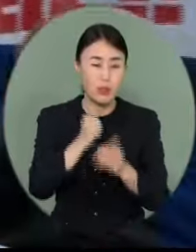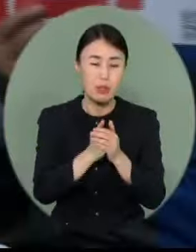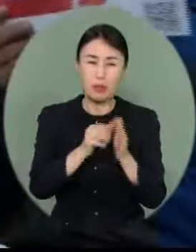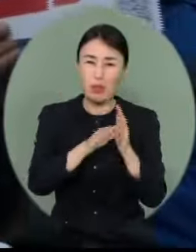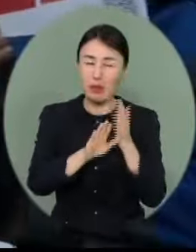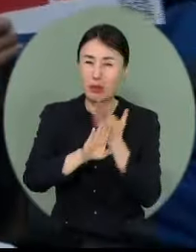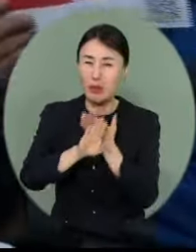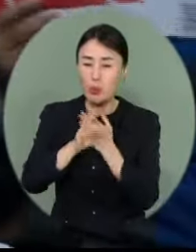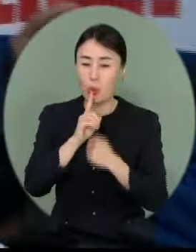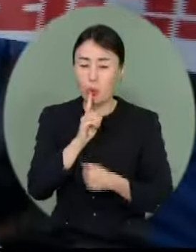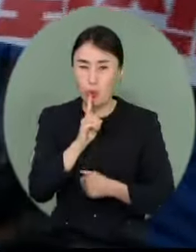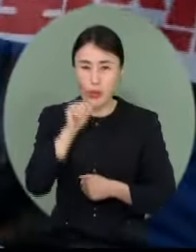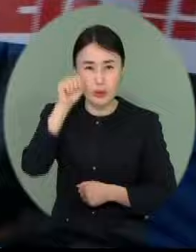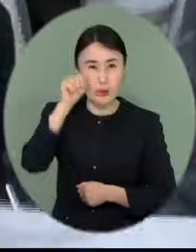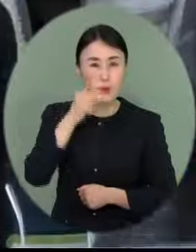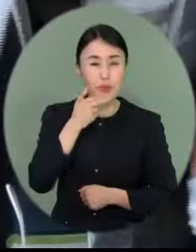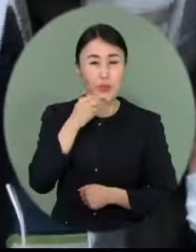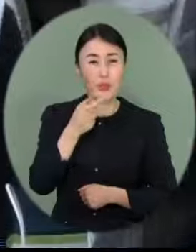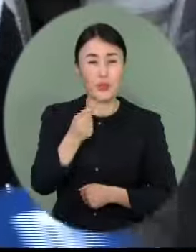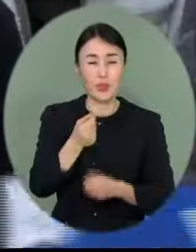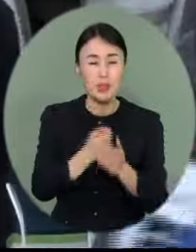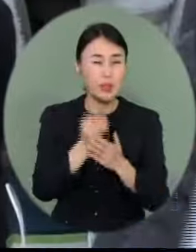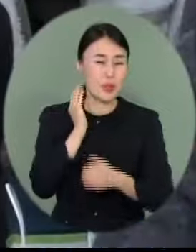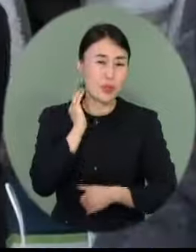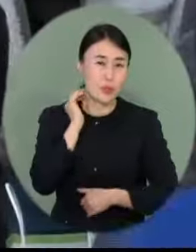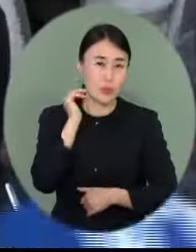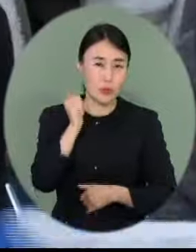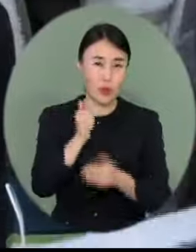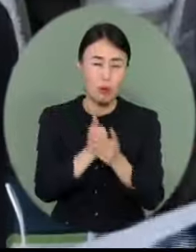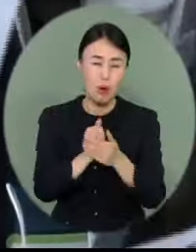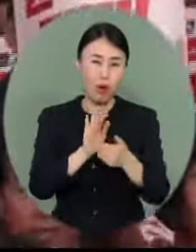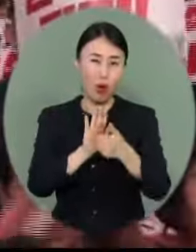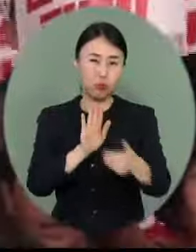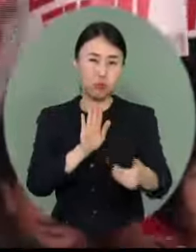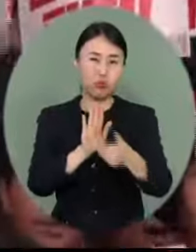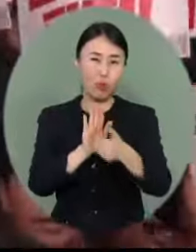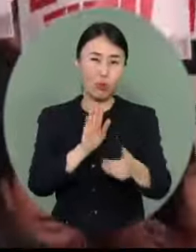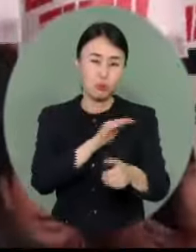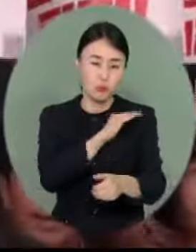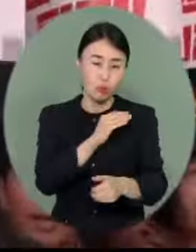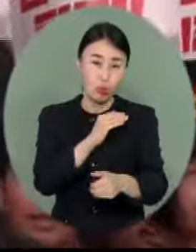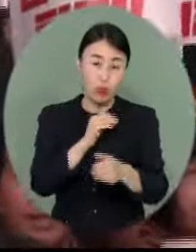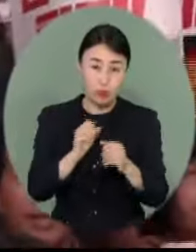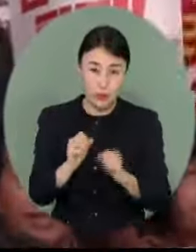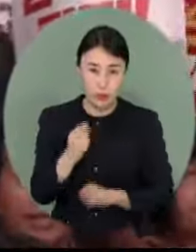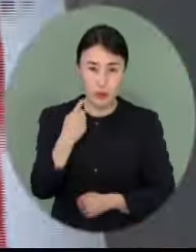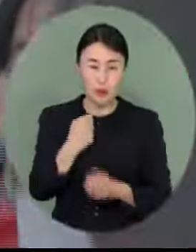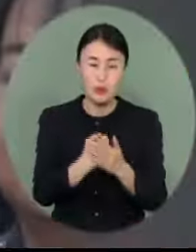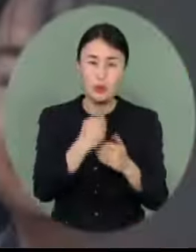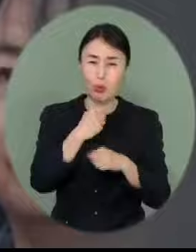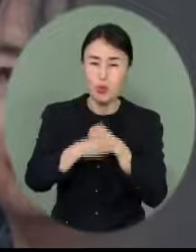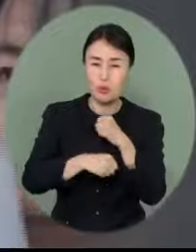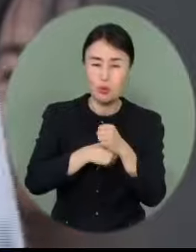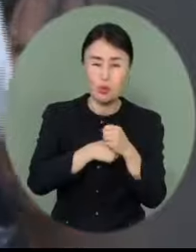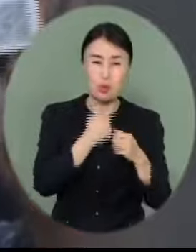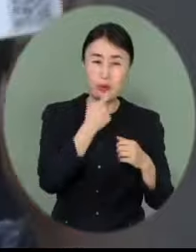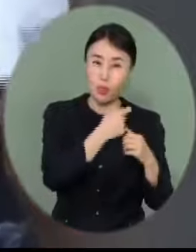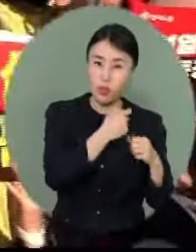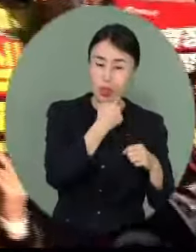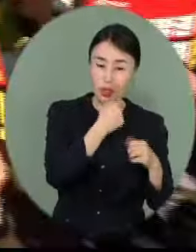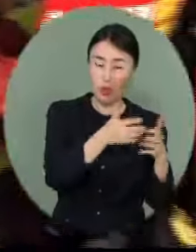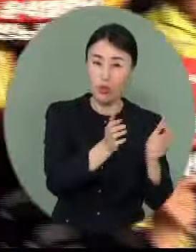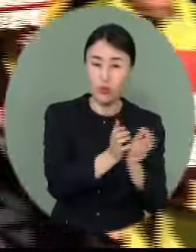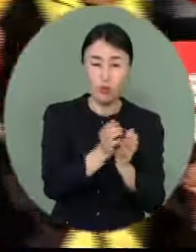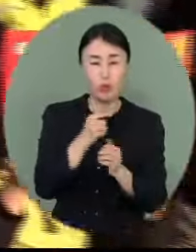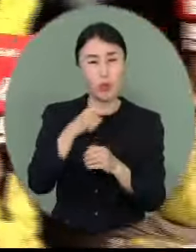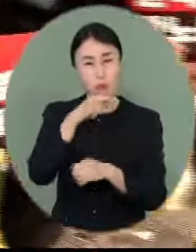것은 대통령 거부권에 막힌 연이은 특검 실패와 민주당 보수화 경향이 겹치면서 시민들 열망이